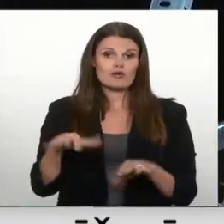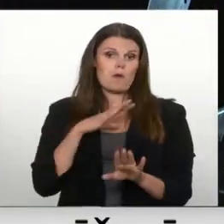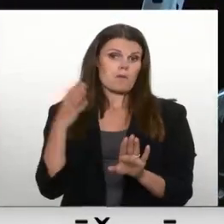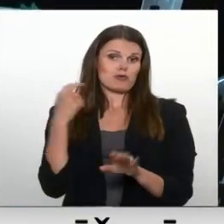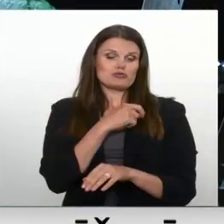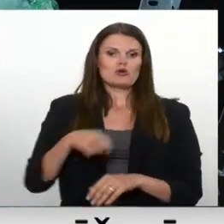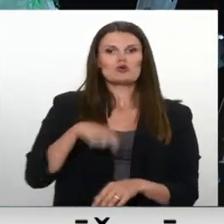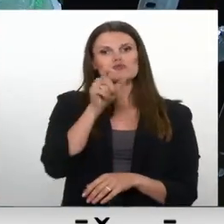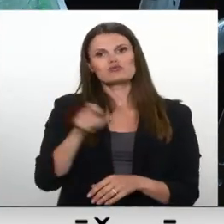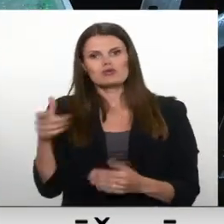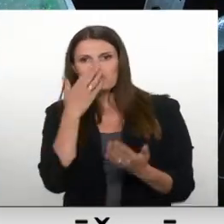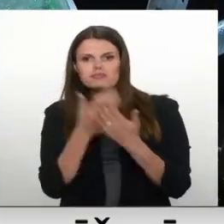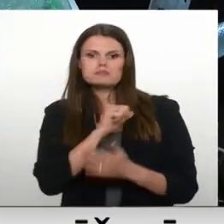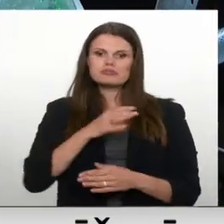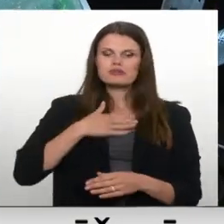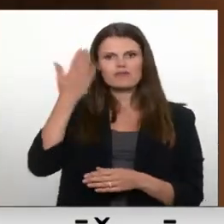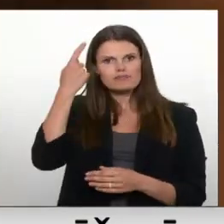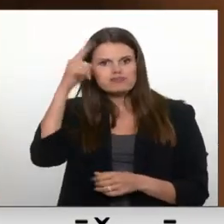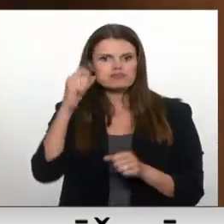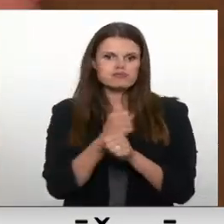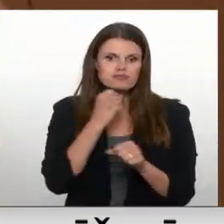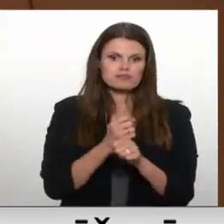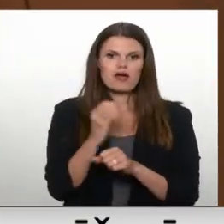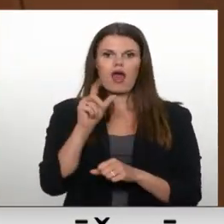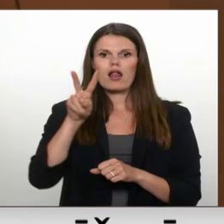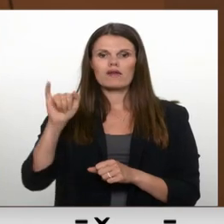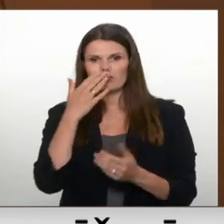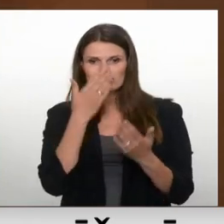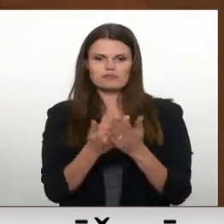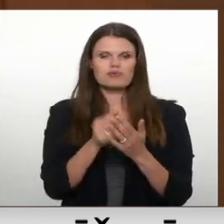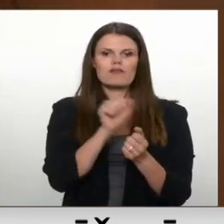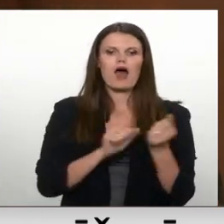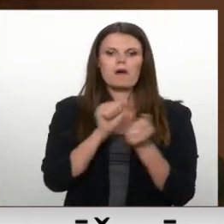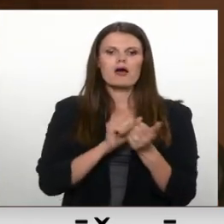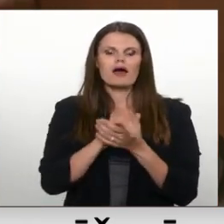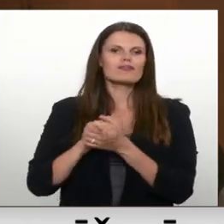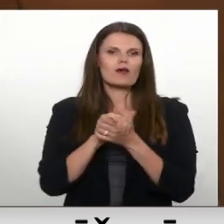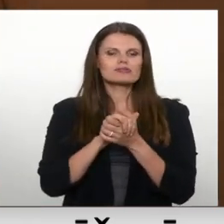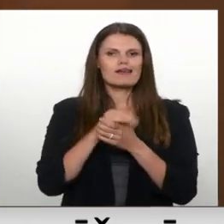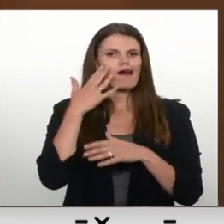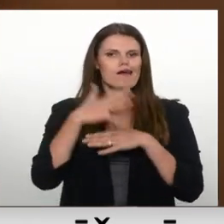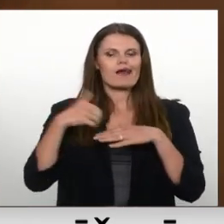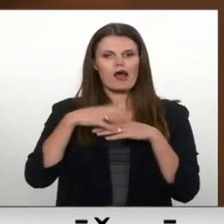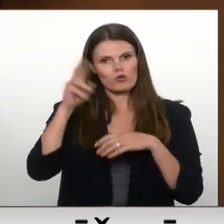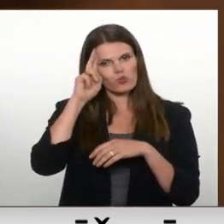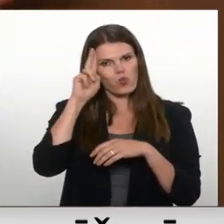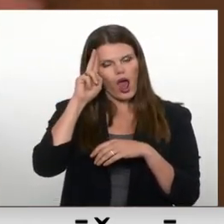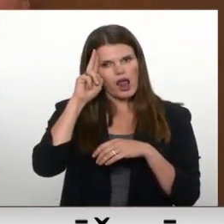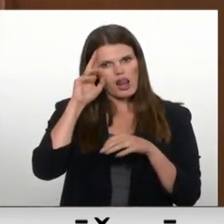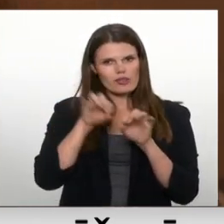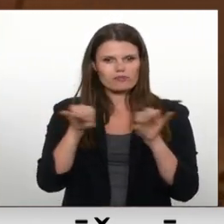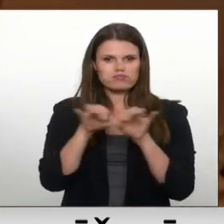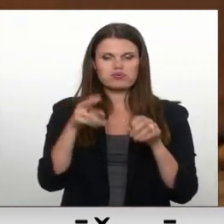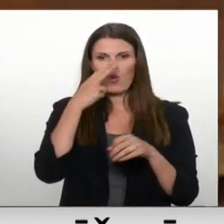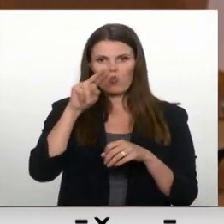studenti demonstrē savas inovācijas. Elvī prezentē dabai draudzīgus kaķu tolešu pakaišus no kritušām